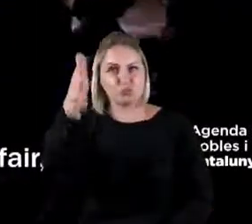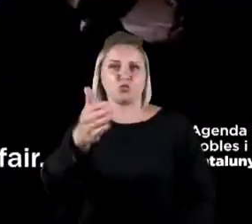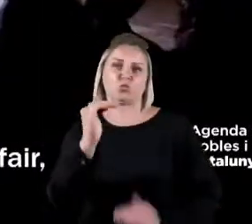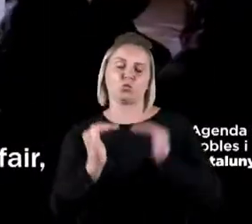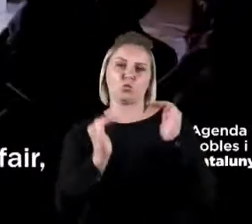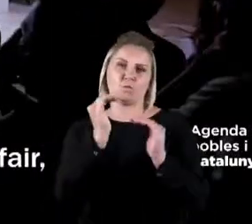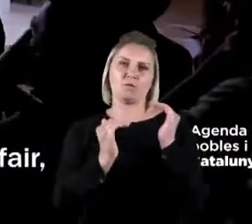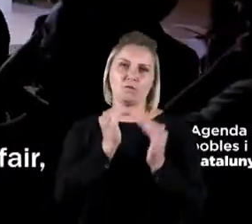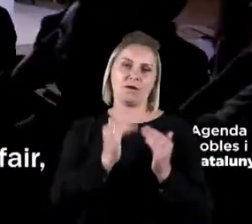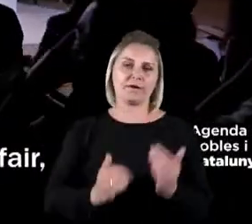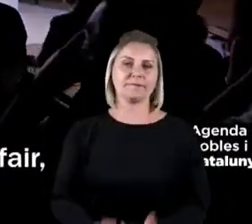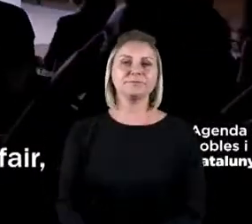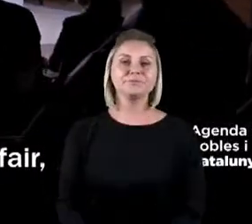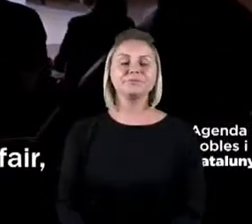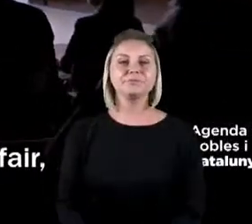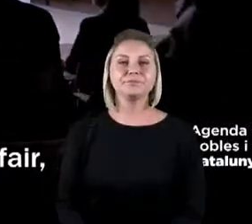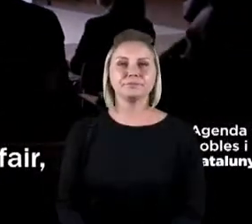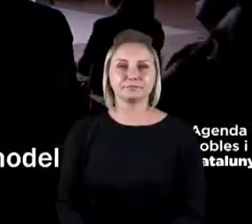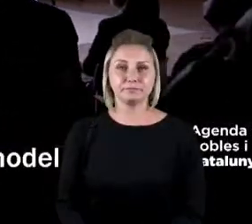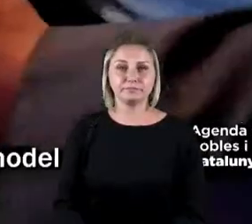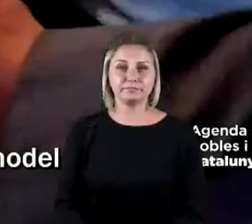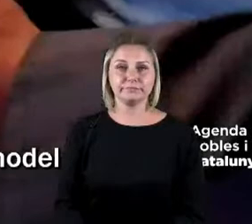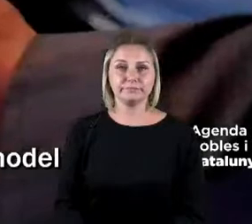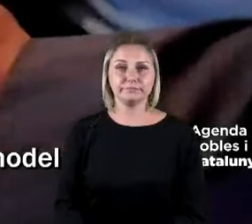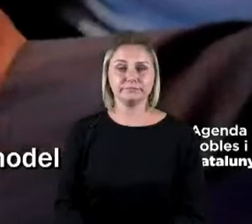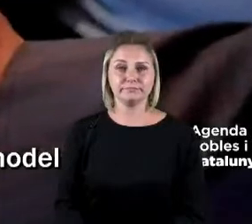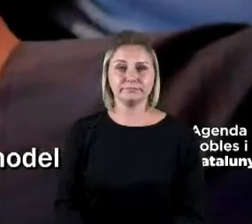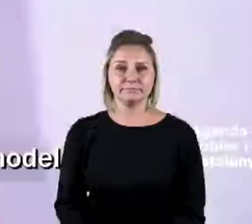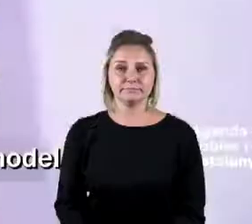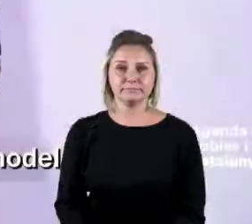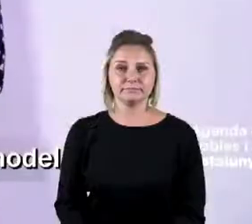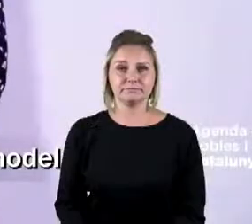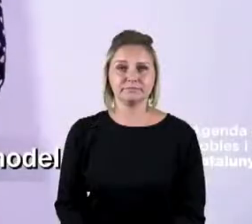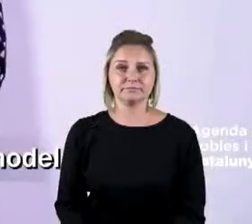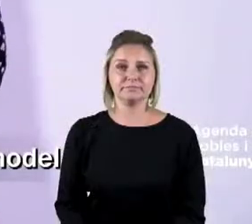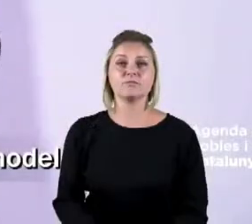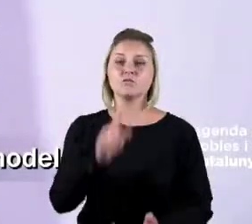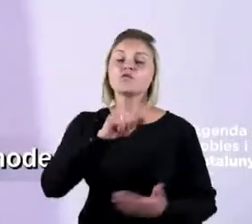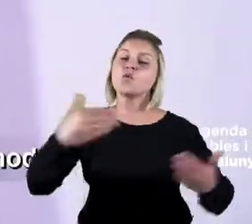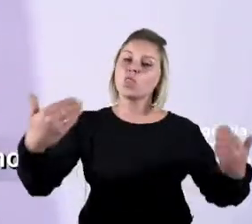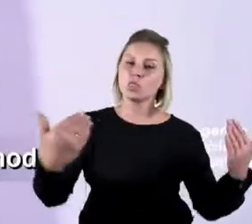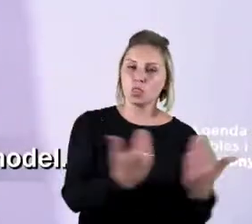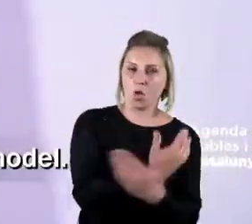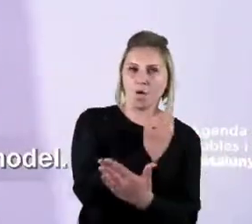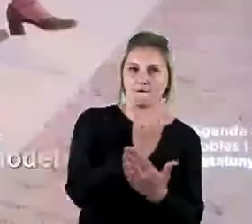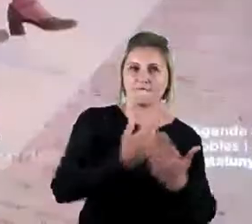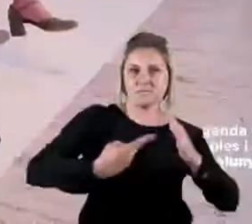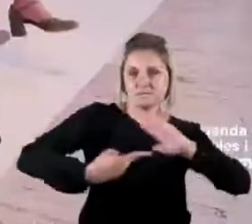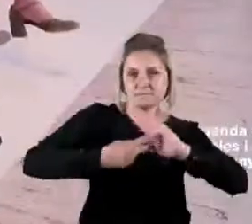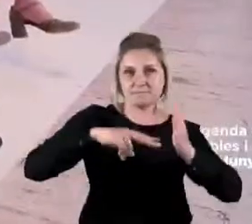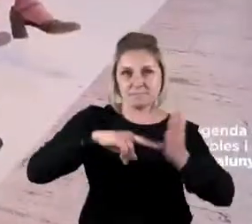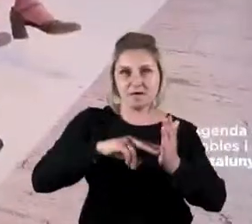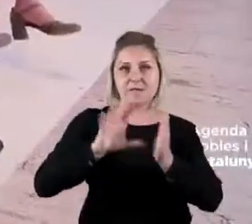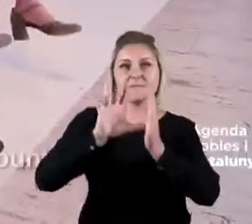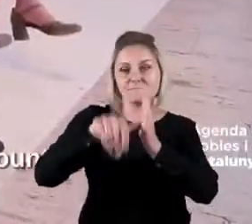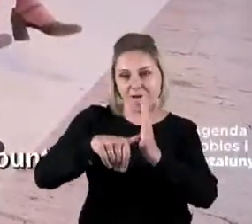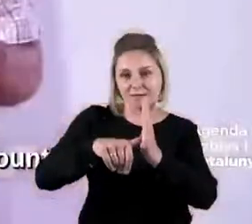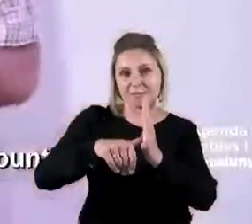have sustainable future. And this transition into a new urban